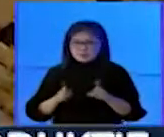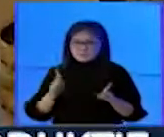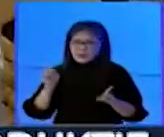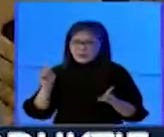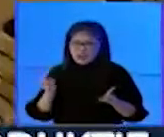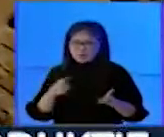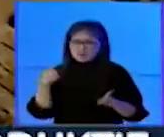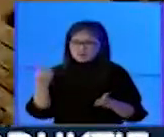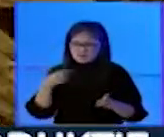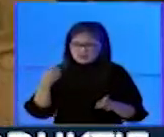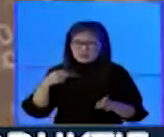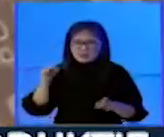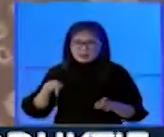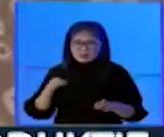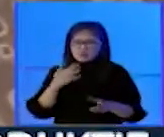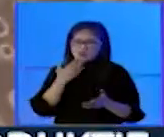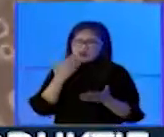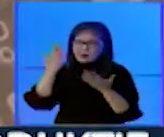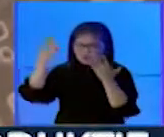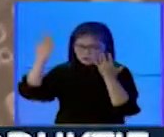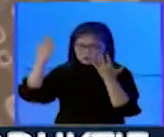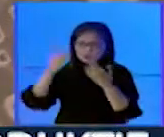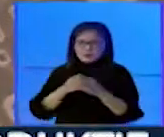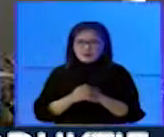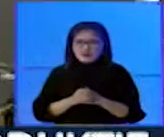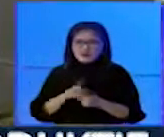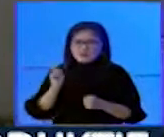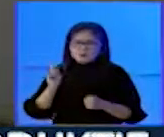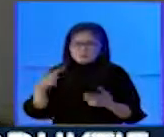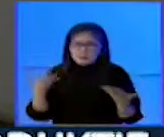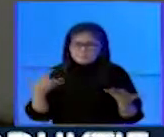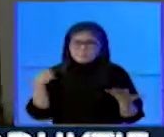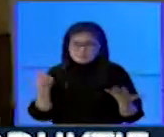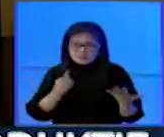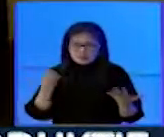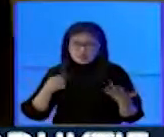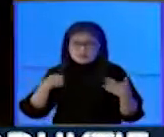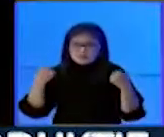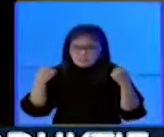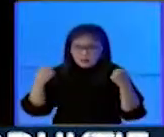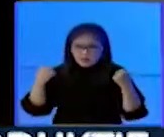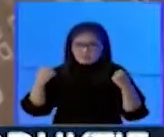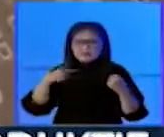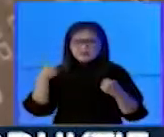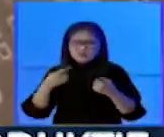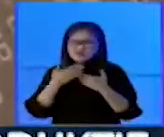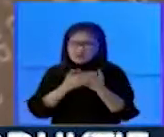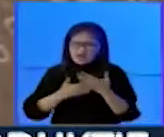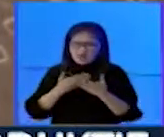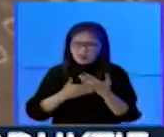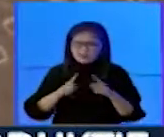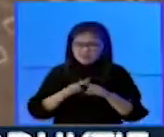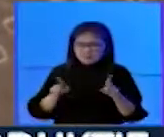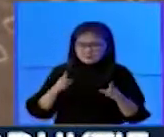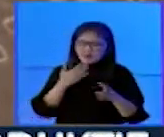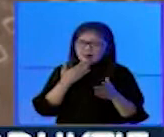syukuri, karena kita masih diberikan nikmat sehat. Ya nikmat sehat, apalagi saya sempat dirawat. Alhamdulillah nggak merasa